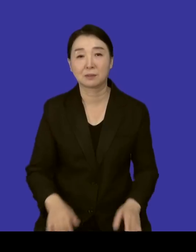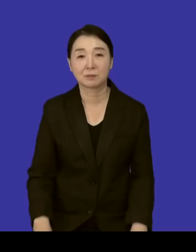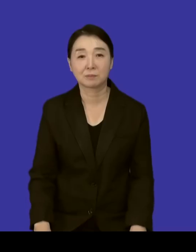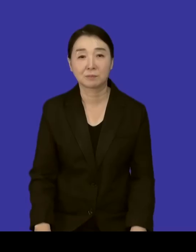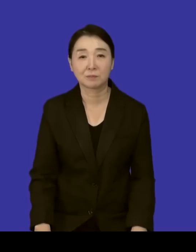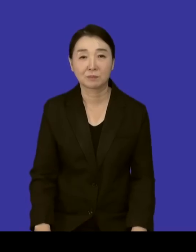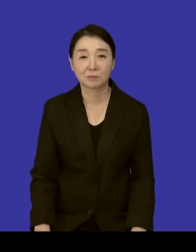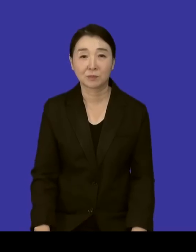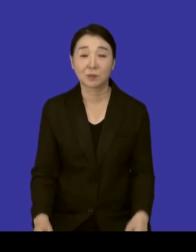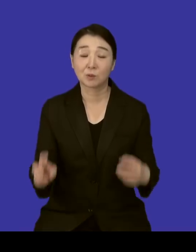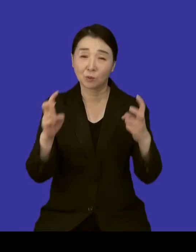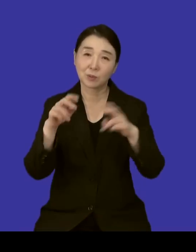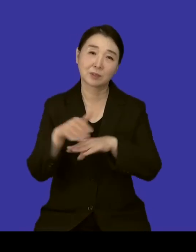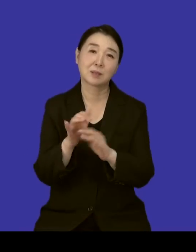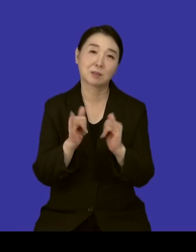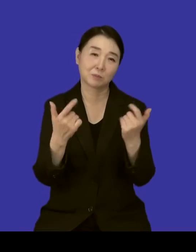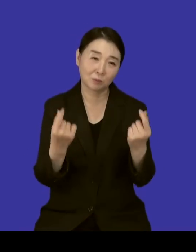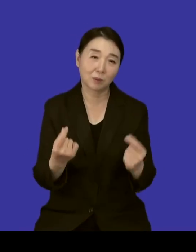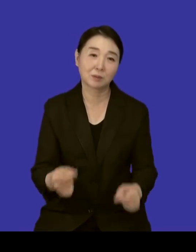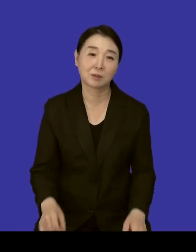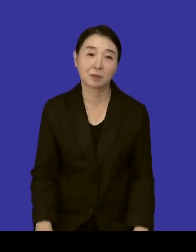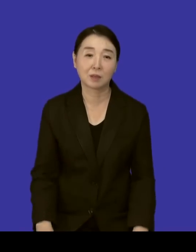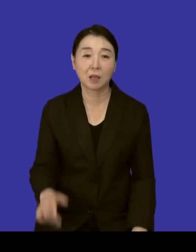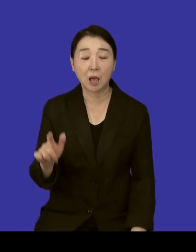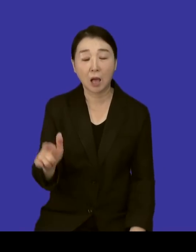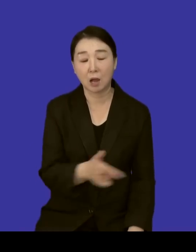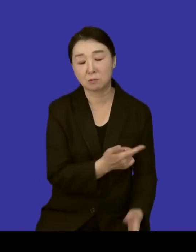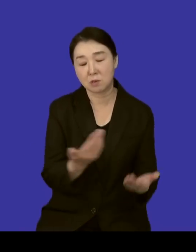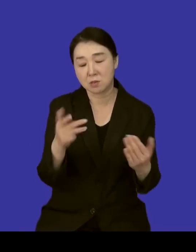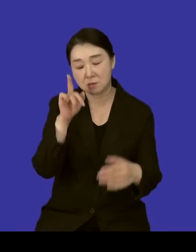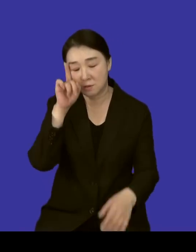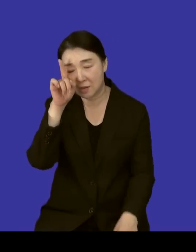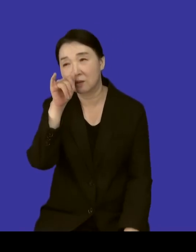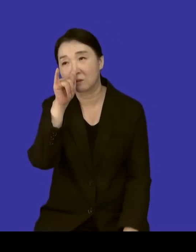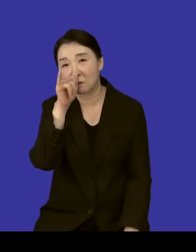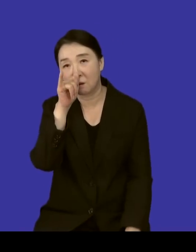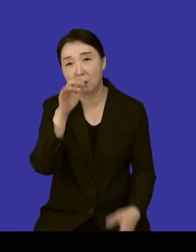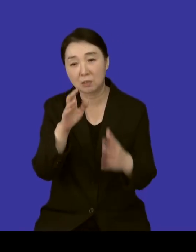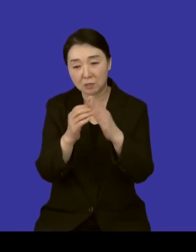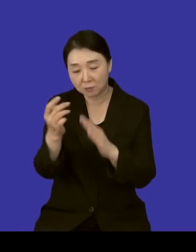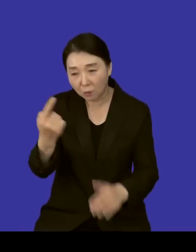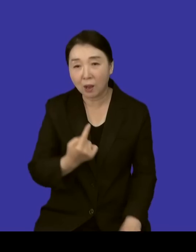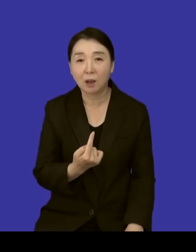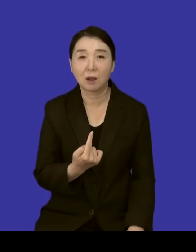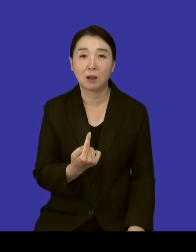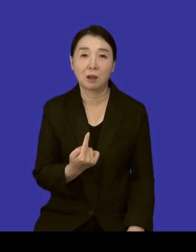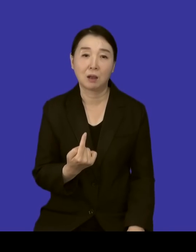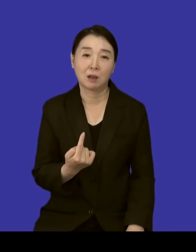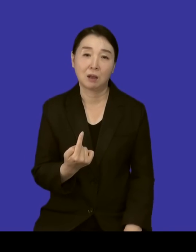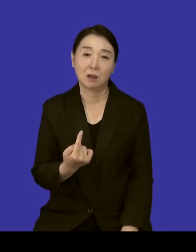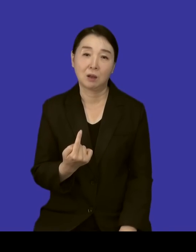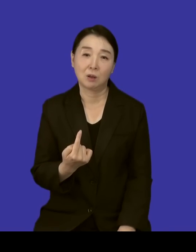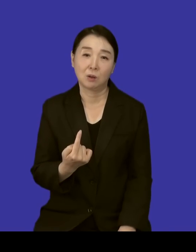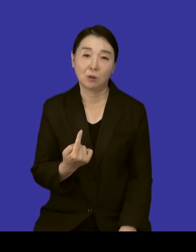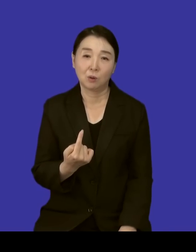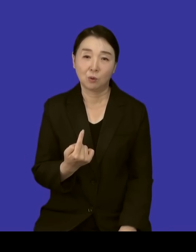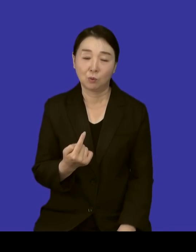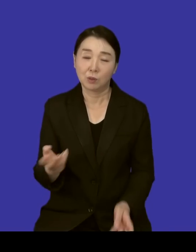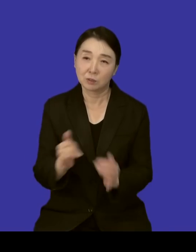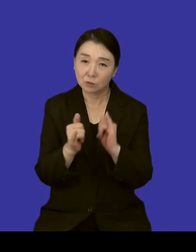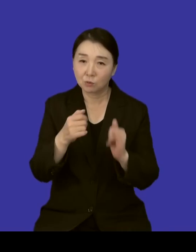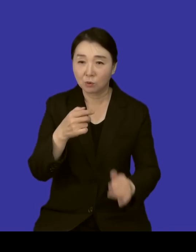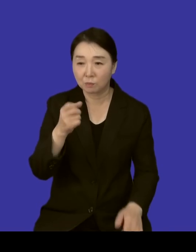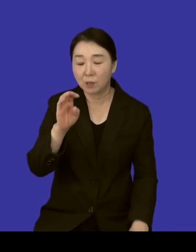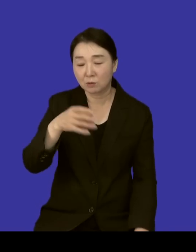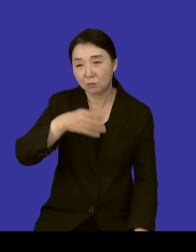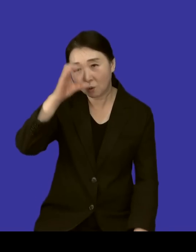이 식장 다니는 분들도 그렇지. 마찬가지인데 네. 너무 하루 종일 과도한 업무를 마치고 그렇죠. 나면 예, 예. 저녁에 정말 쭉 동료하고 맥주 한 잔 먹고 그냥